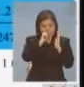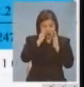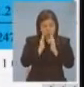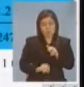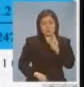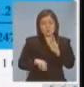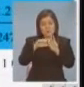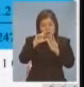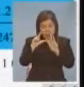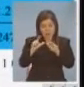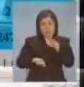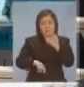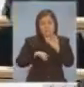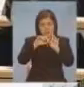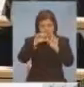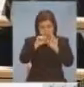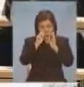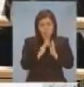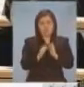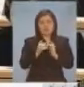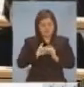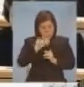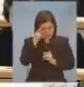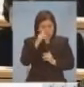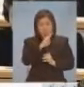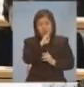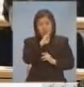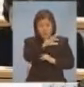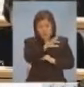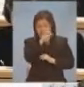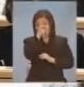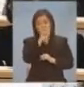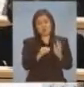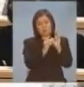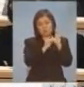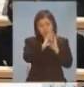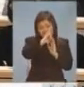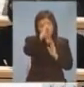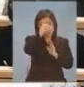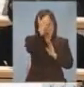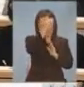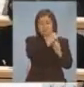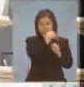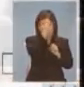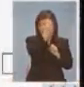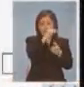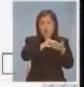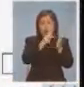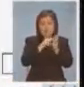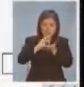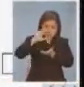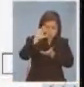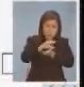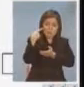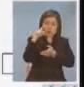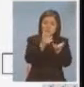ล้าน8แสนคนค่ะเพราะฉะนั้นดิฉันคิดว่าถ้าเกิดเราเลือกกรุงเทพเชียงใหม่มาก่อนผลประโยชน์ที่จะเกิดขึ้นกับประเทศชาติ